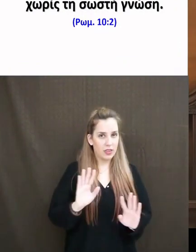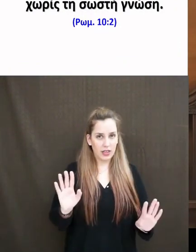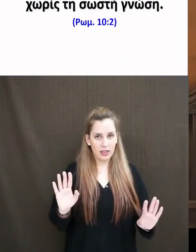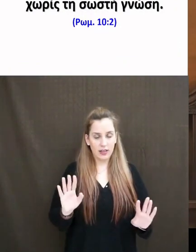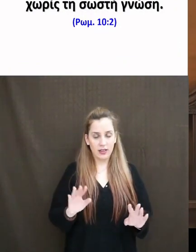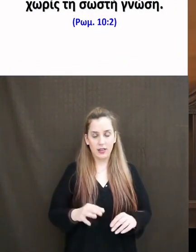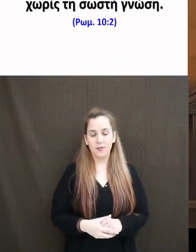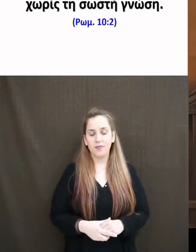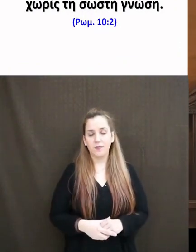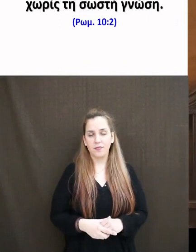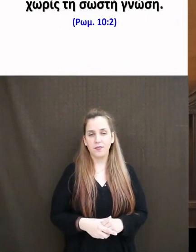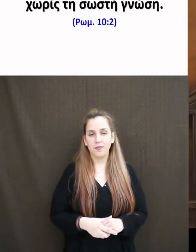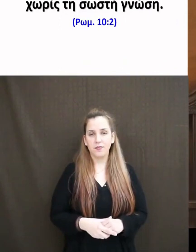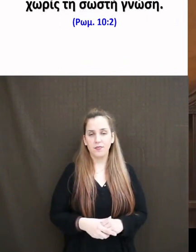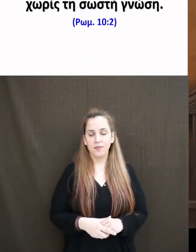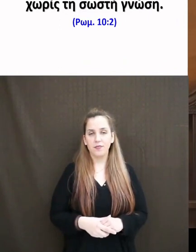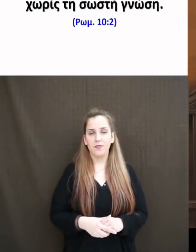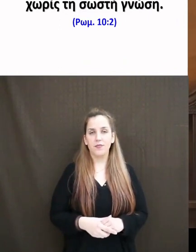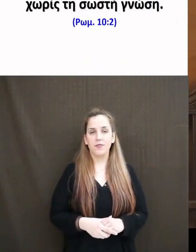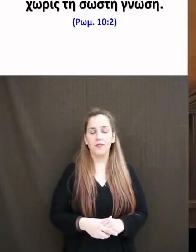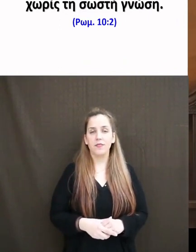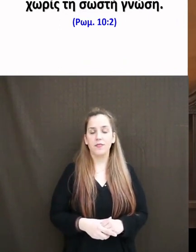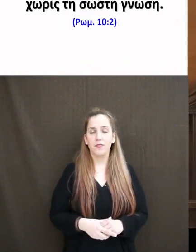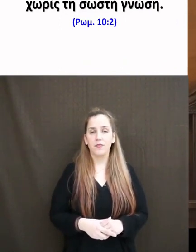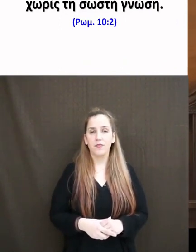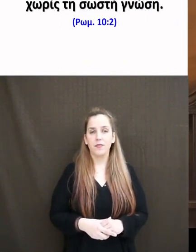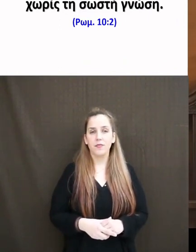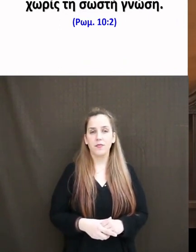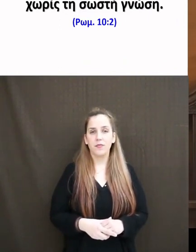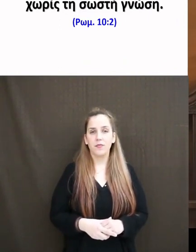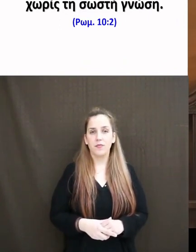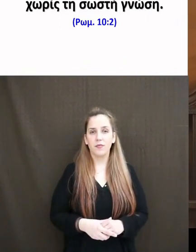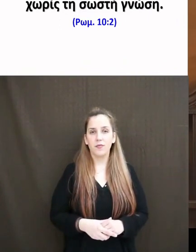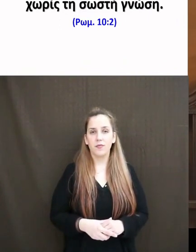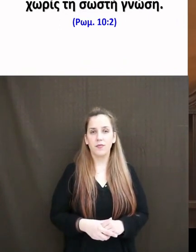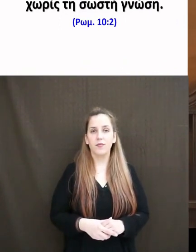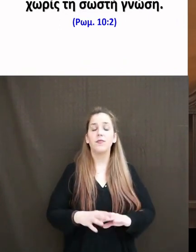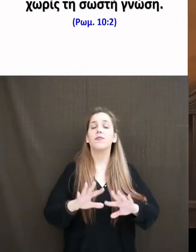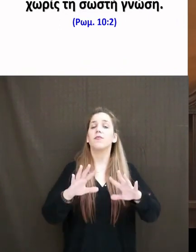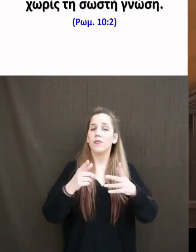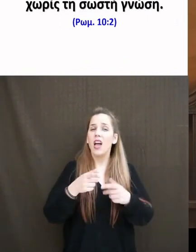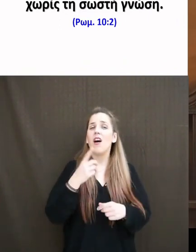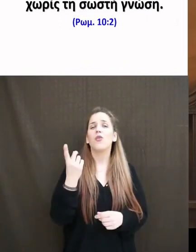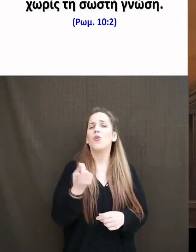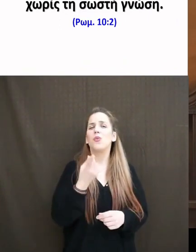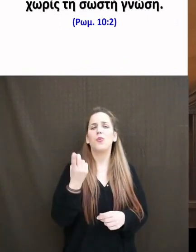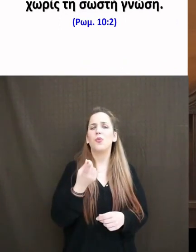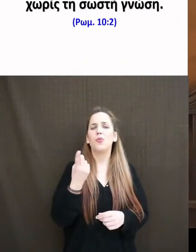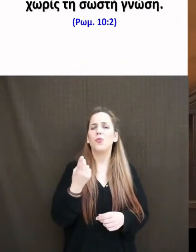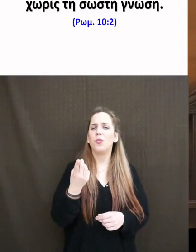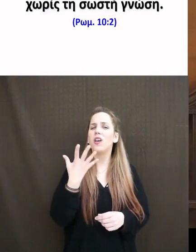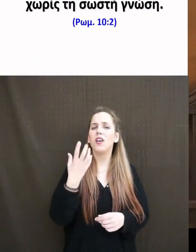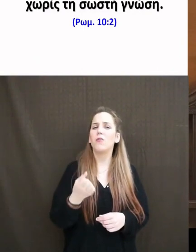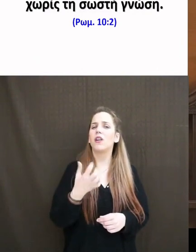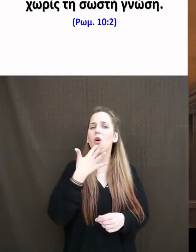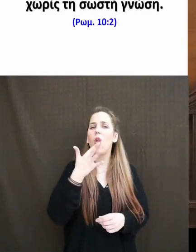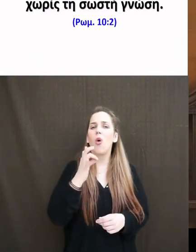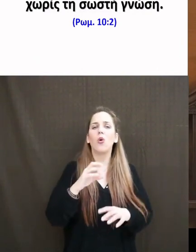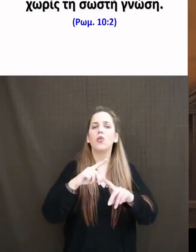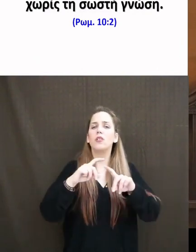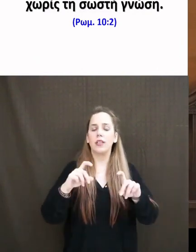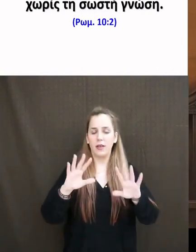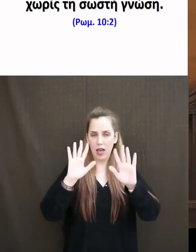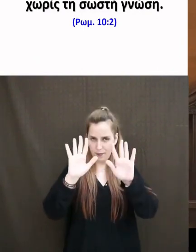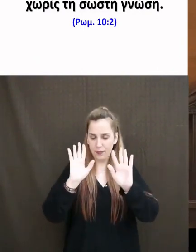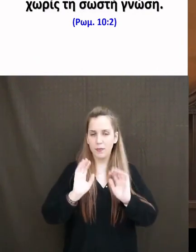και πάντα θα συμβαίνει. Γιατί είναι ενδυμικό της ανθρώπινης φύσης. Μπορεί κάποιος